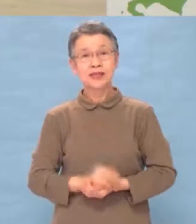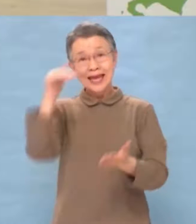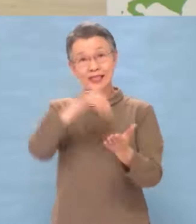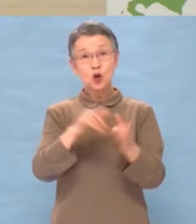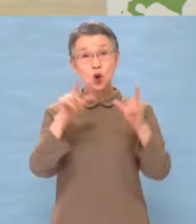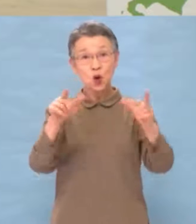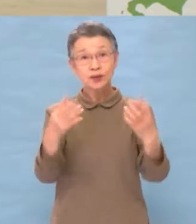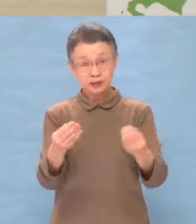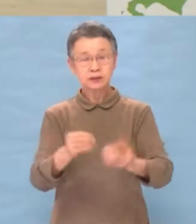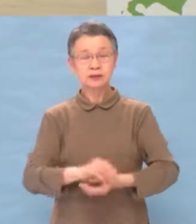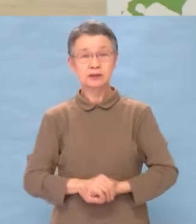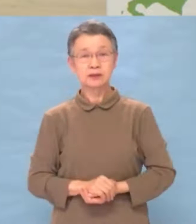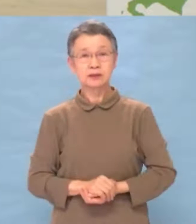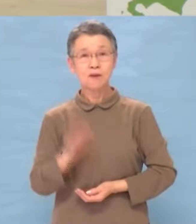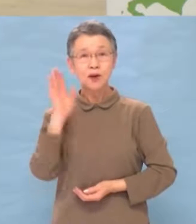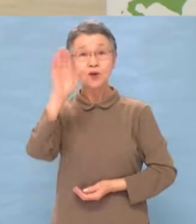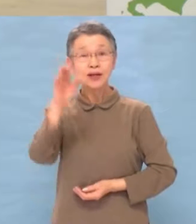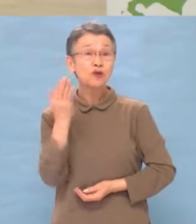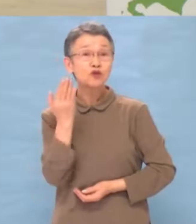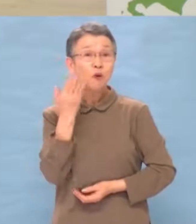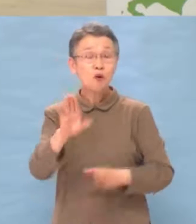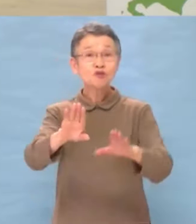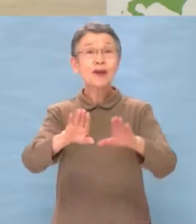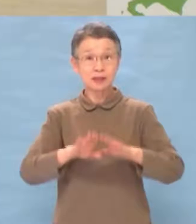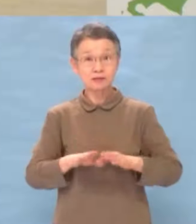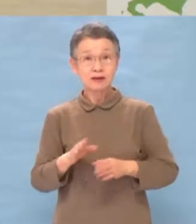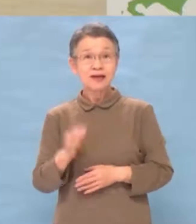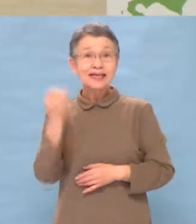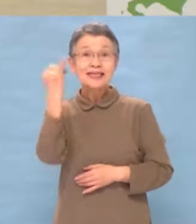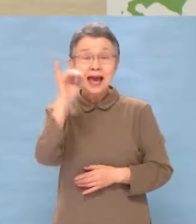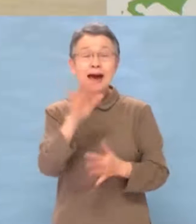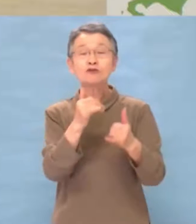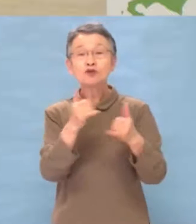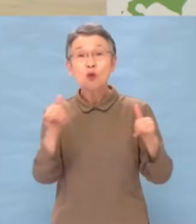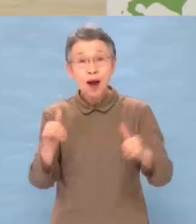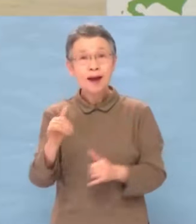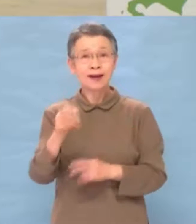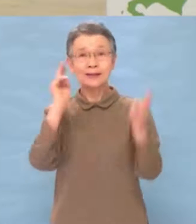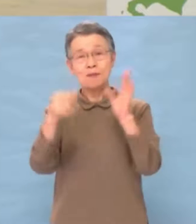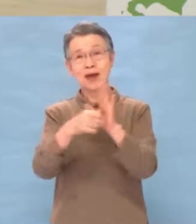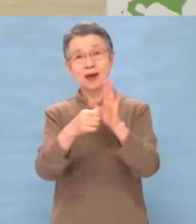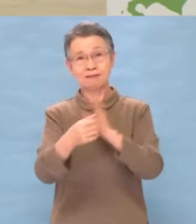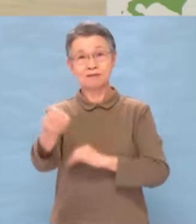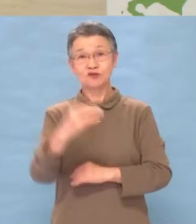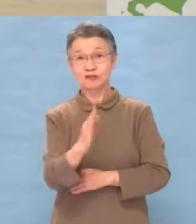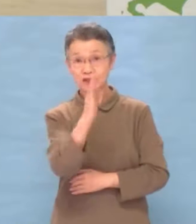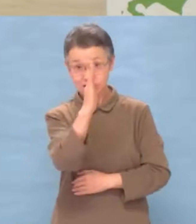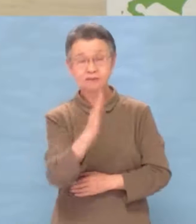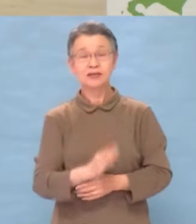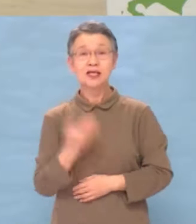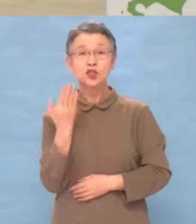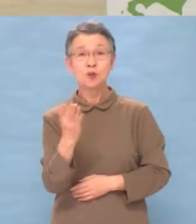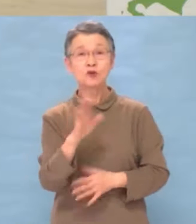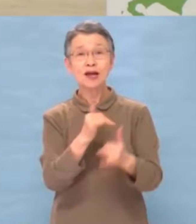以上です。 これからご質問をお受けいたします。ご発言の際には社名とお名前をお願いいたします。それではご質